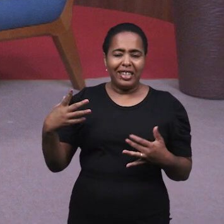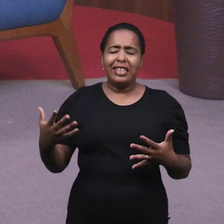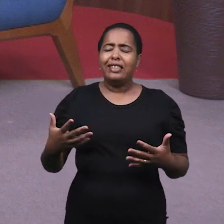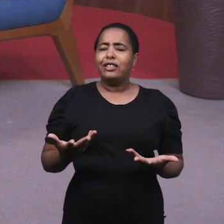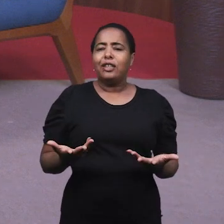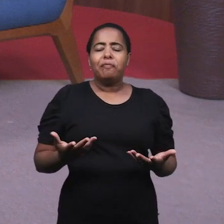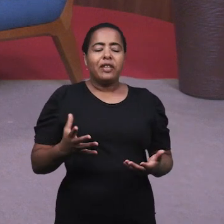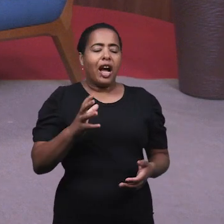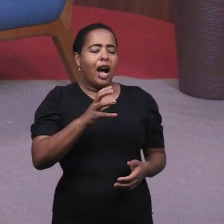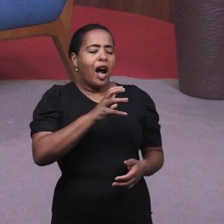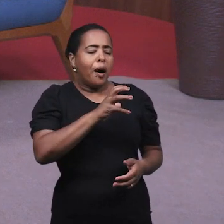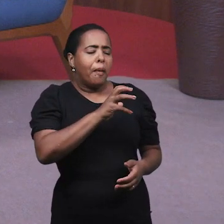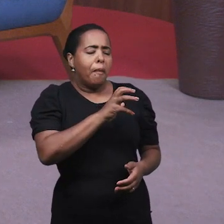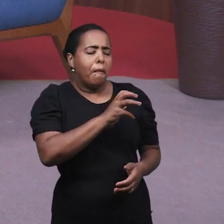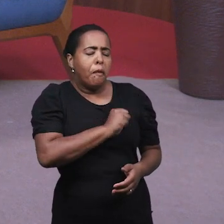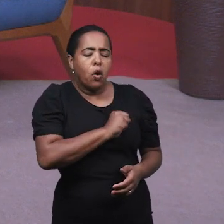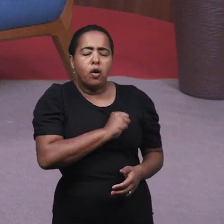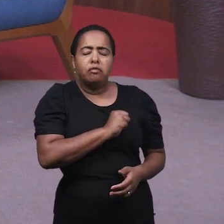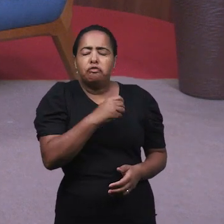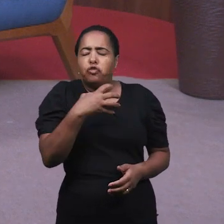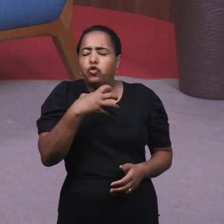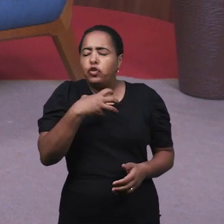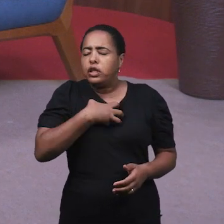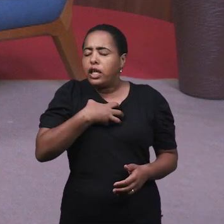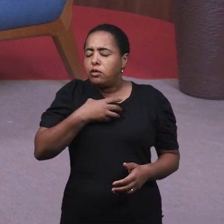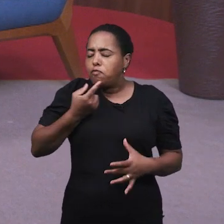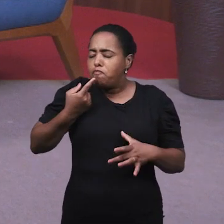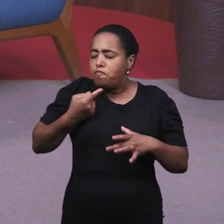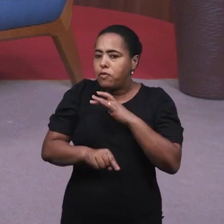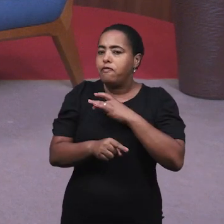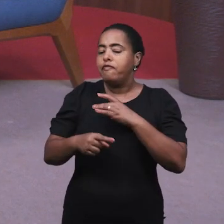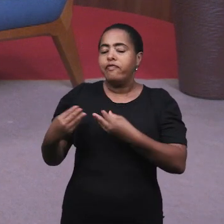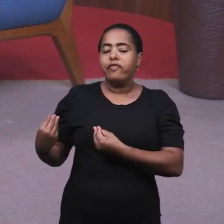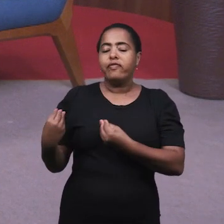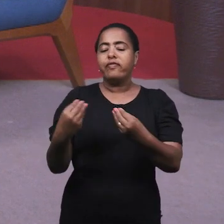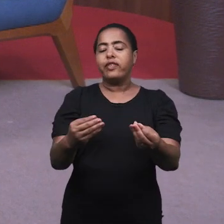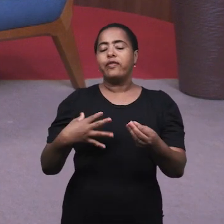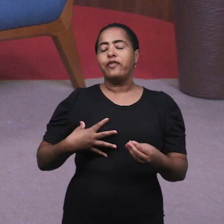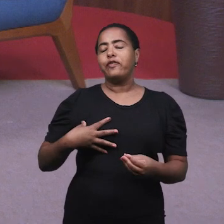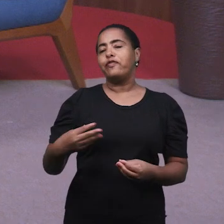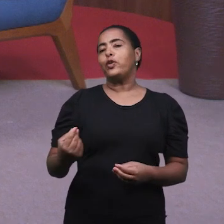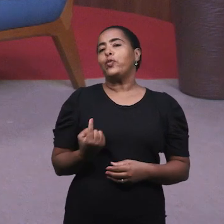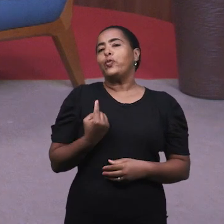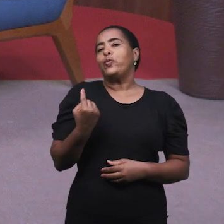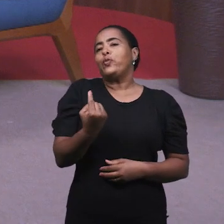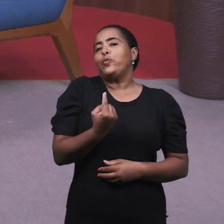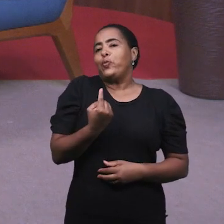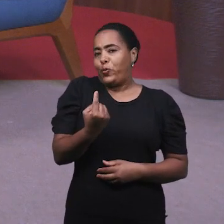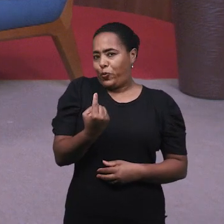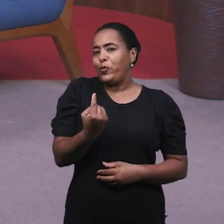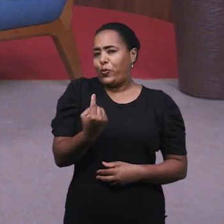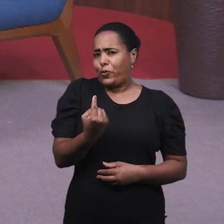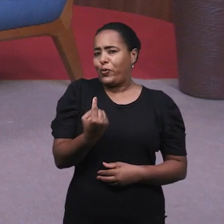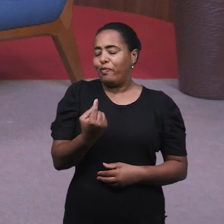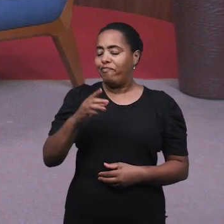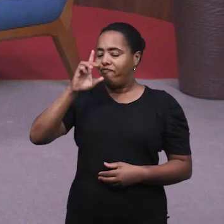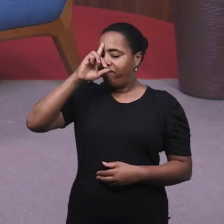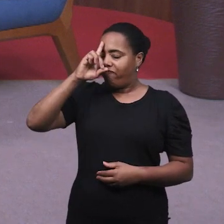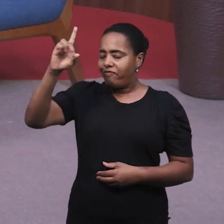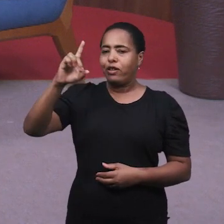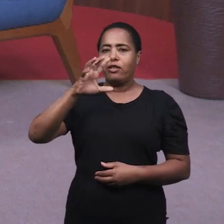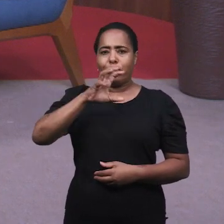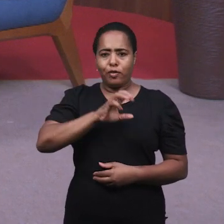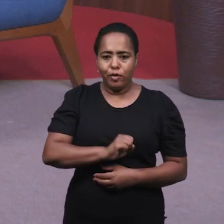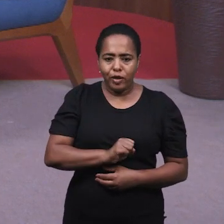Donc, de telle manière qu'il a donné son Fils unique. Donc, Dieu, par amour